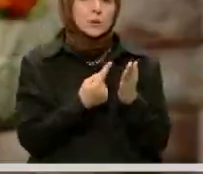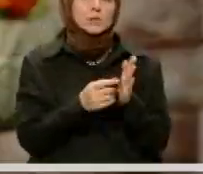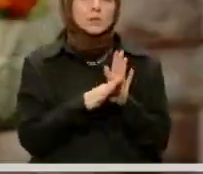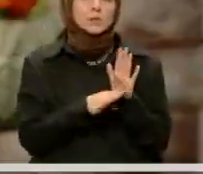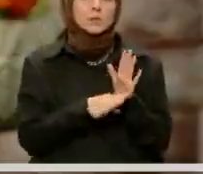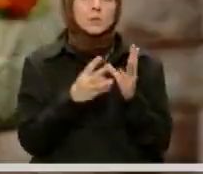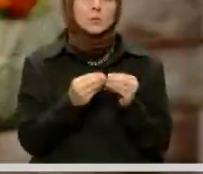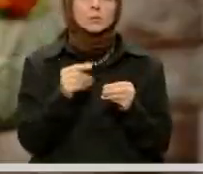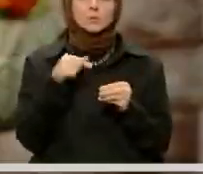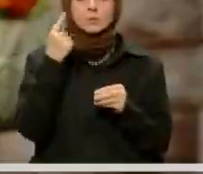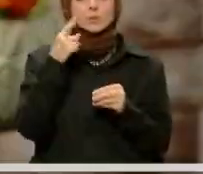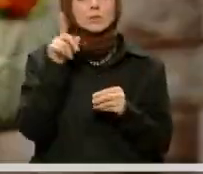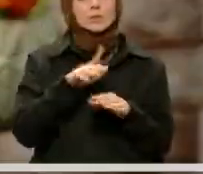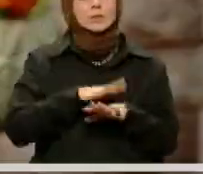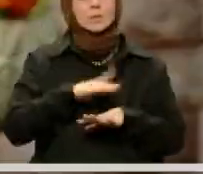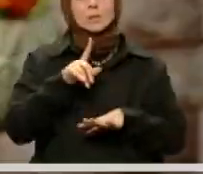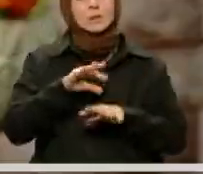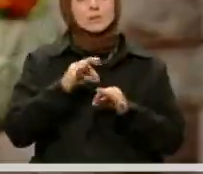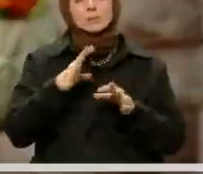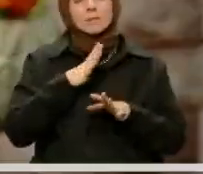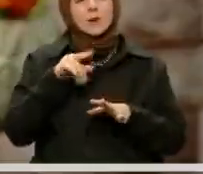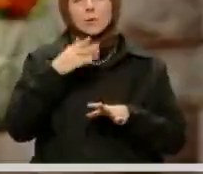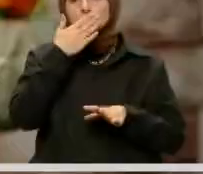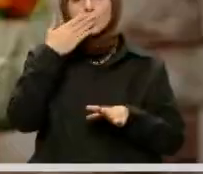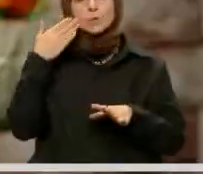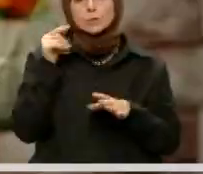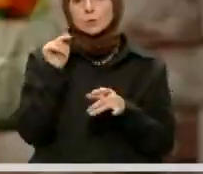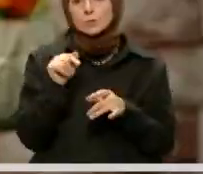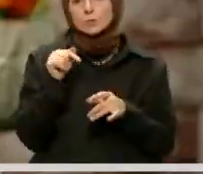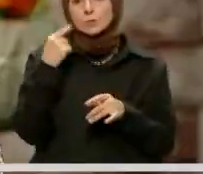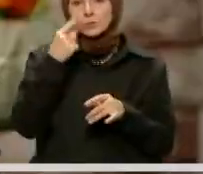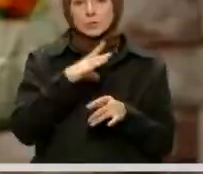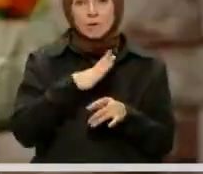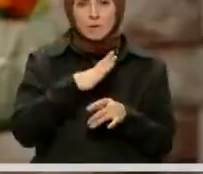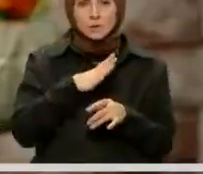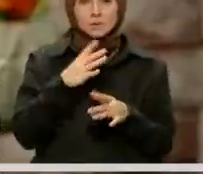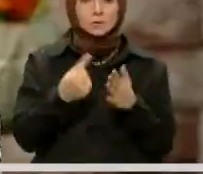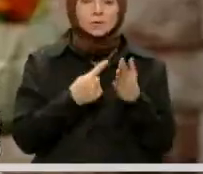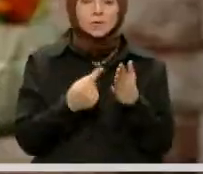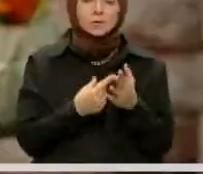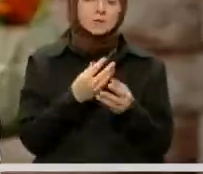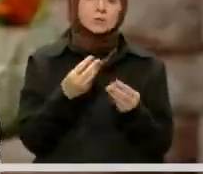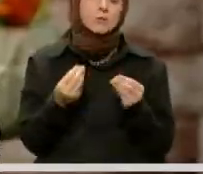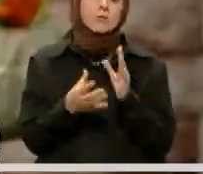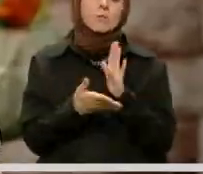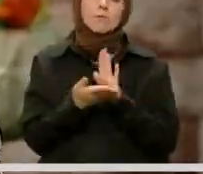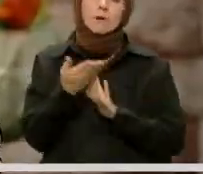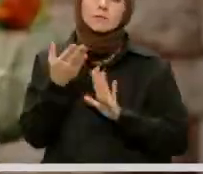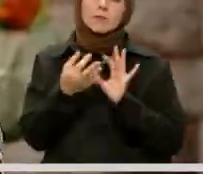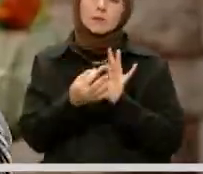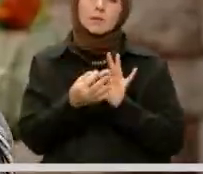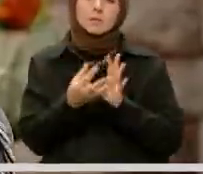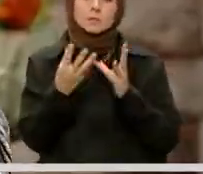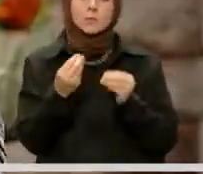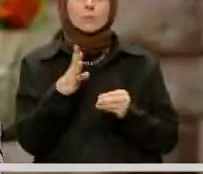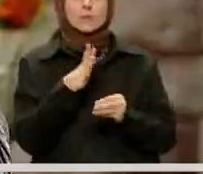yüzden bizim ilk yapmamız gereken şey, oruç da bunun takviye için vardır zaten. Kur'an'la olabildiğince diyalogumuzu arttırmaktır,